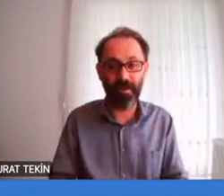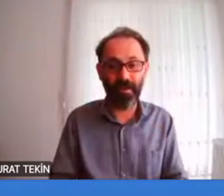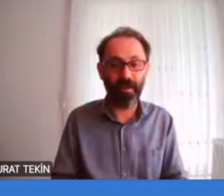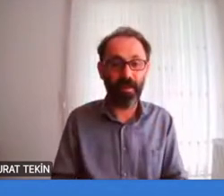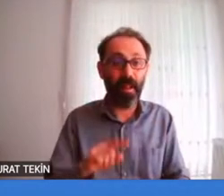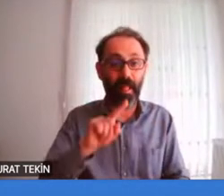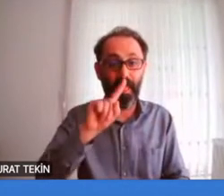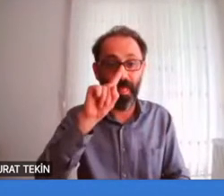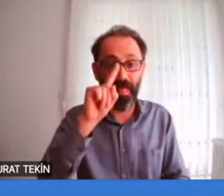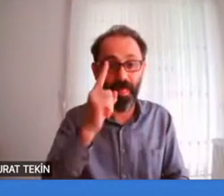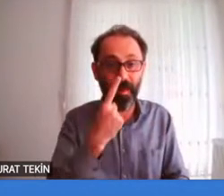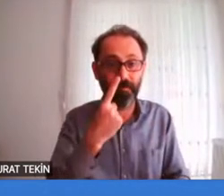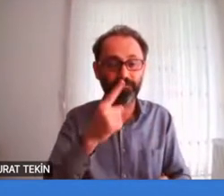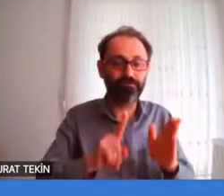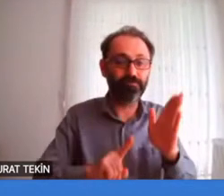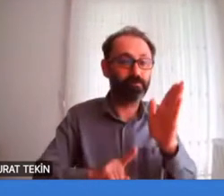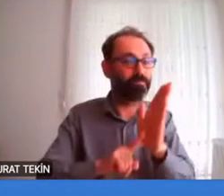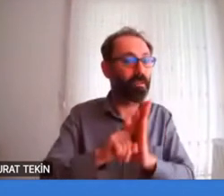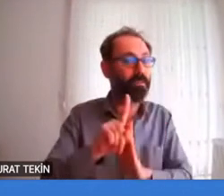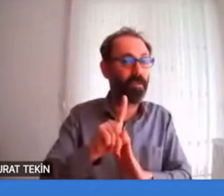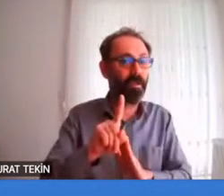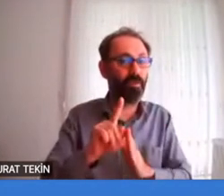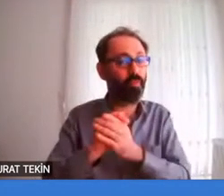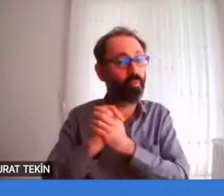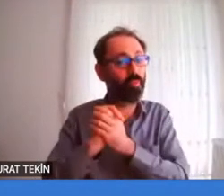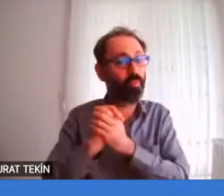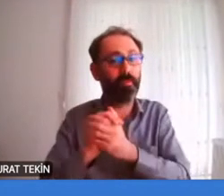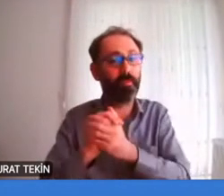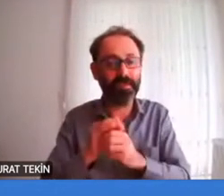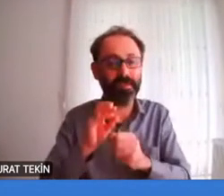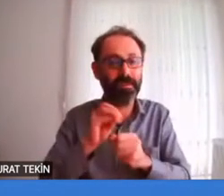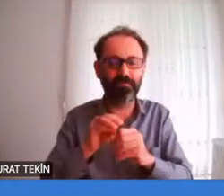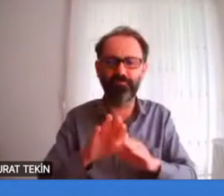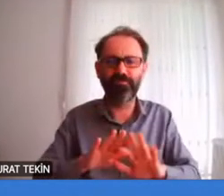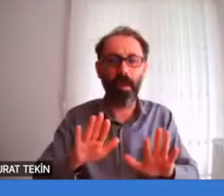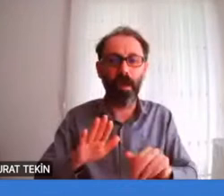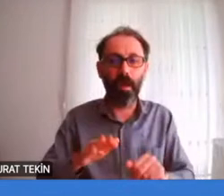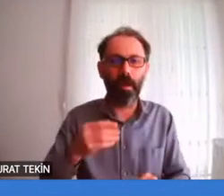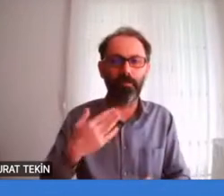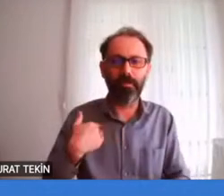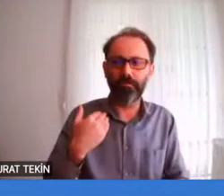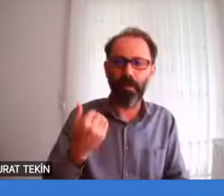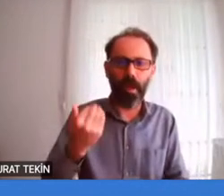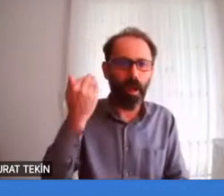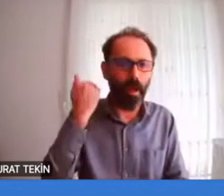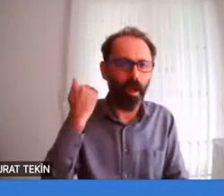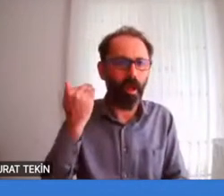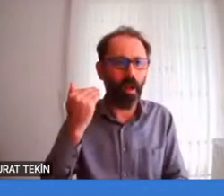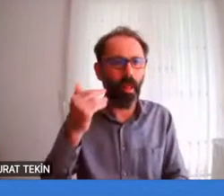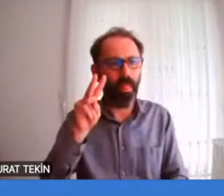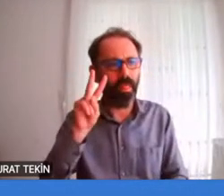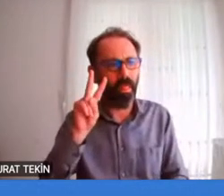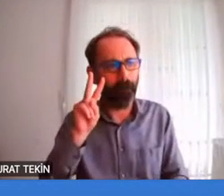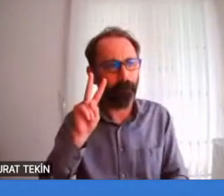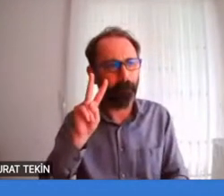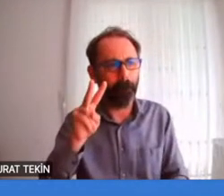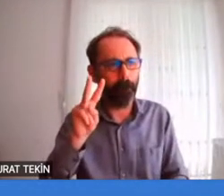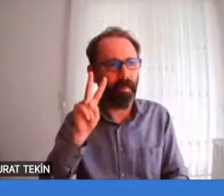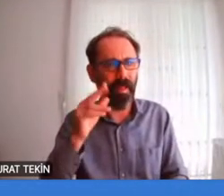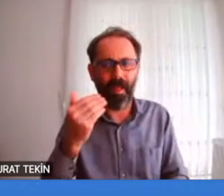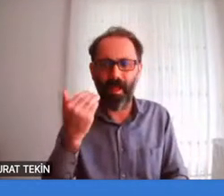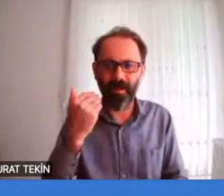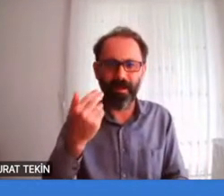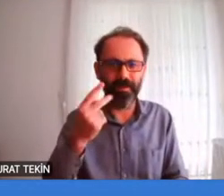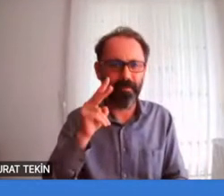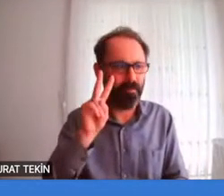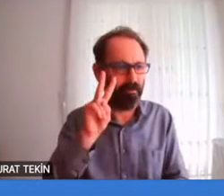sadece yani başarınızın kutlanması olarak görmeyin. Arkanıza bir ufuk açtığınızı, ufukta yeni bir pencere